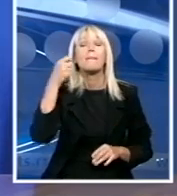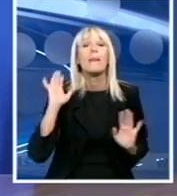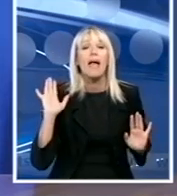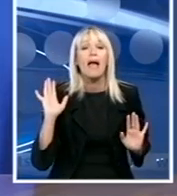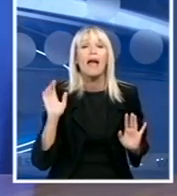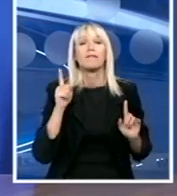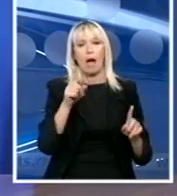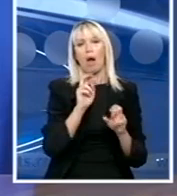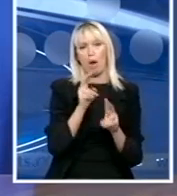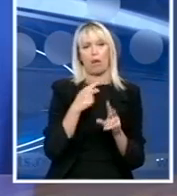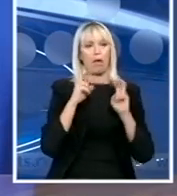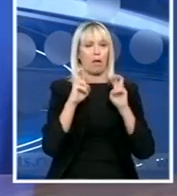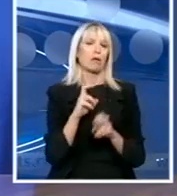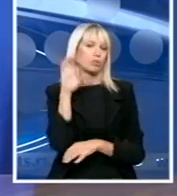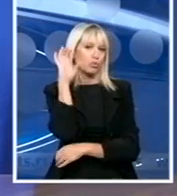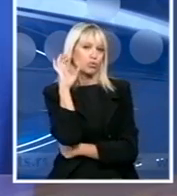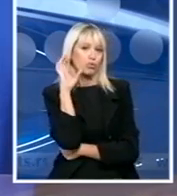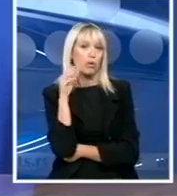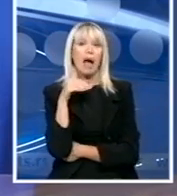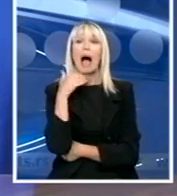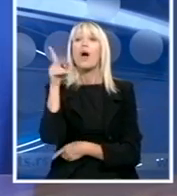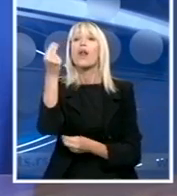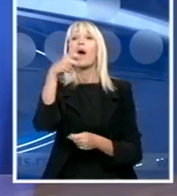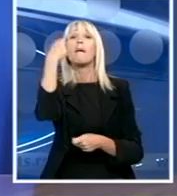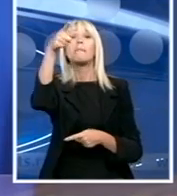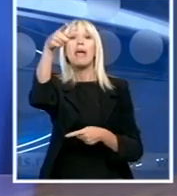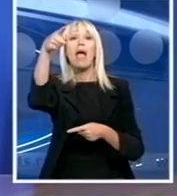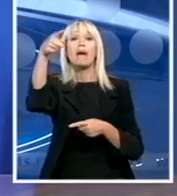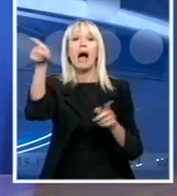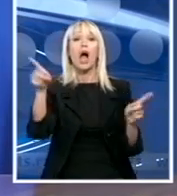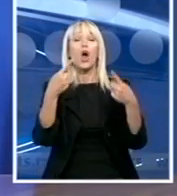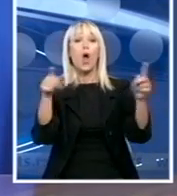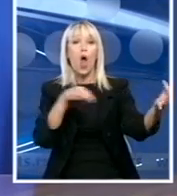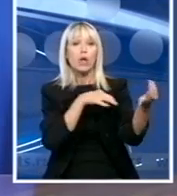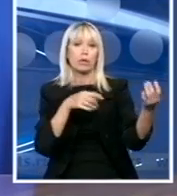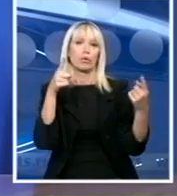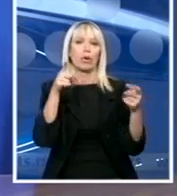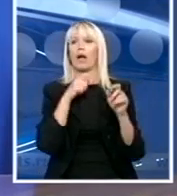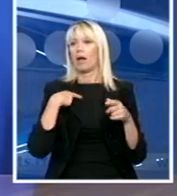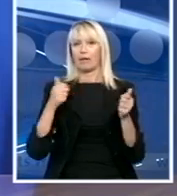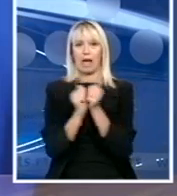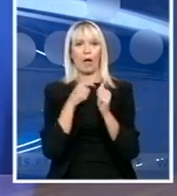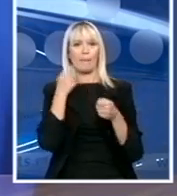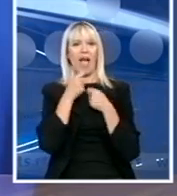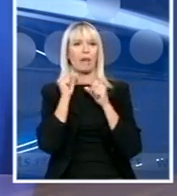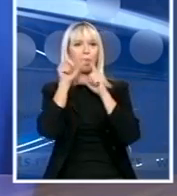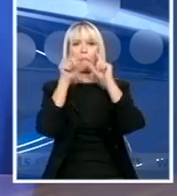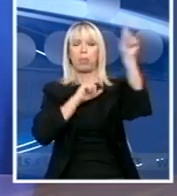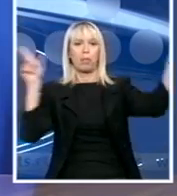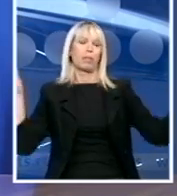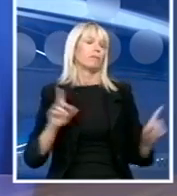koji slušaju, tako da tada je mogućnost transmisije zaista neuporedivo veća. I to mora da se